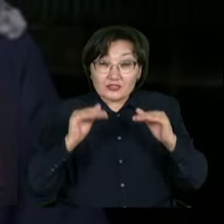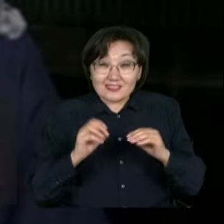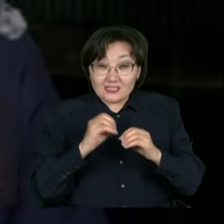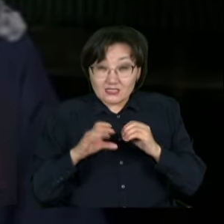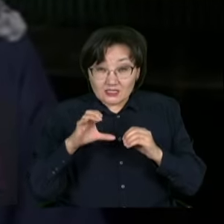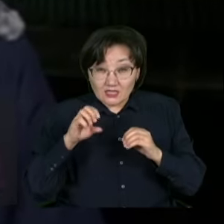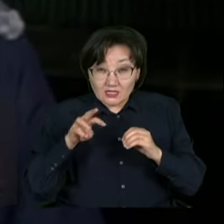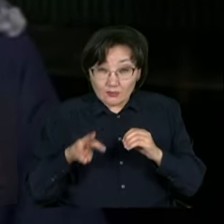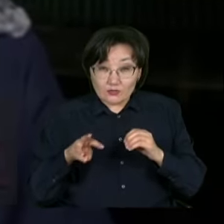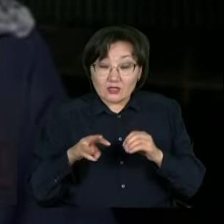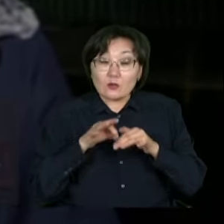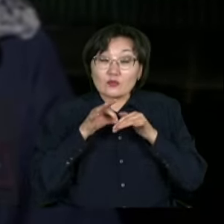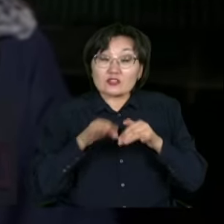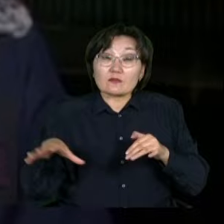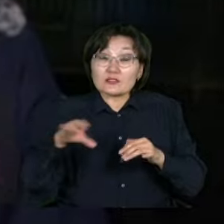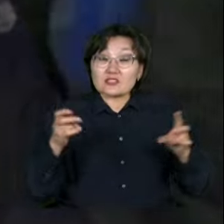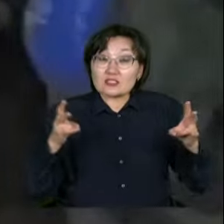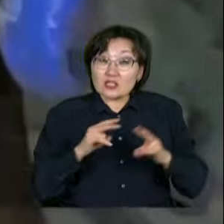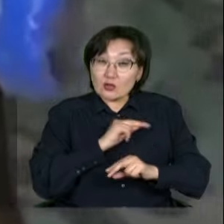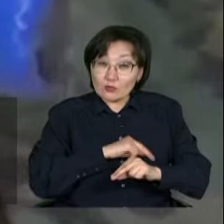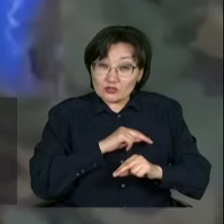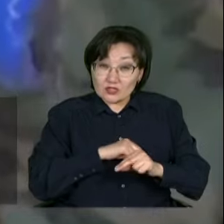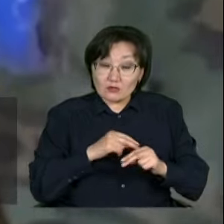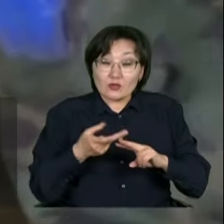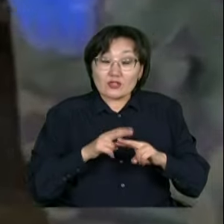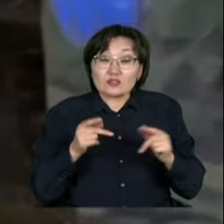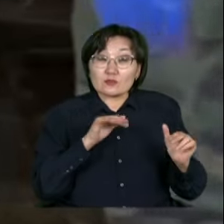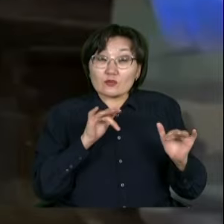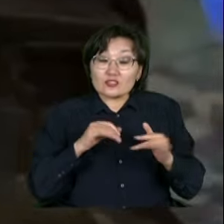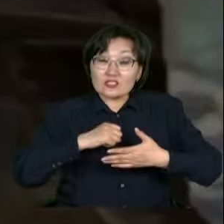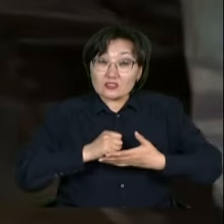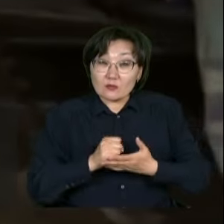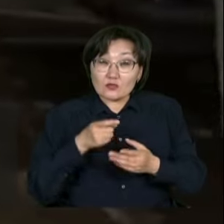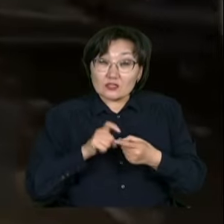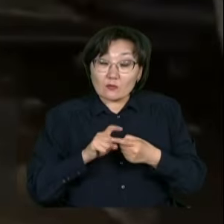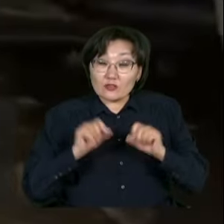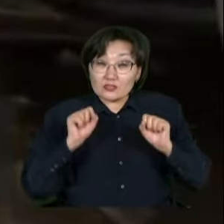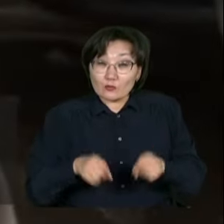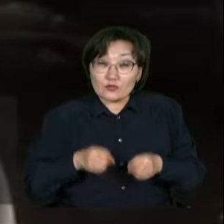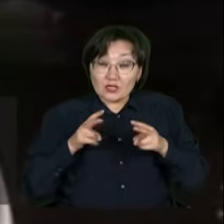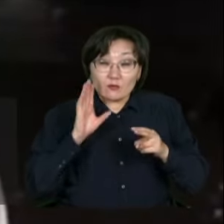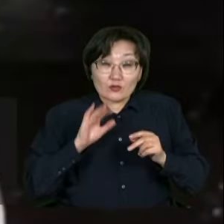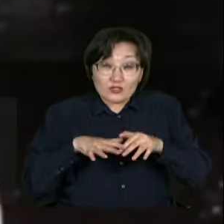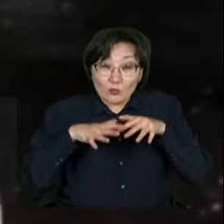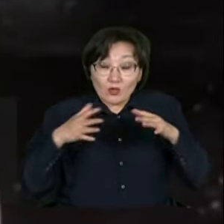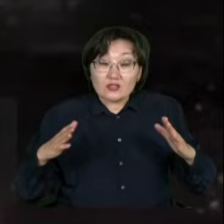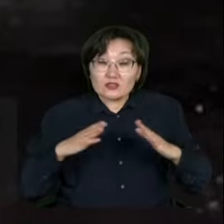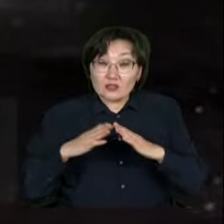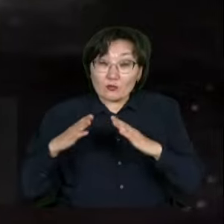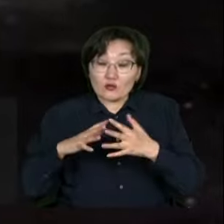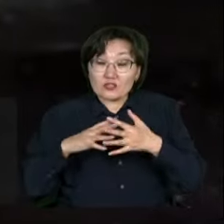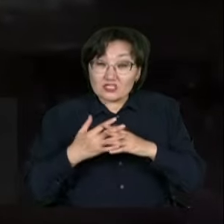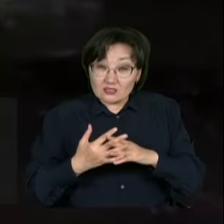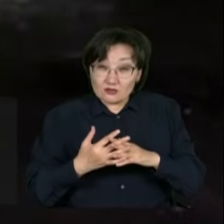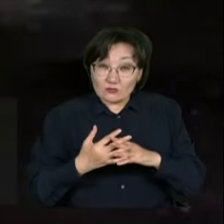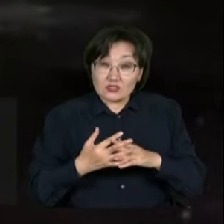10 сантиметров. Проводятся все необходимые работы. Данные меры предприняты в связи с возможной угрозой подтопления жилых домов населенного